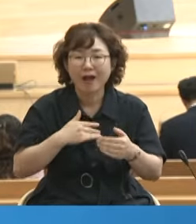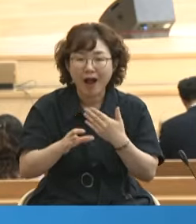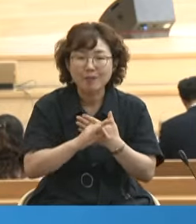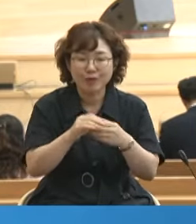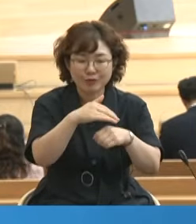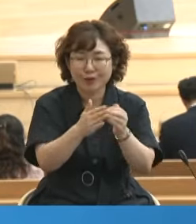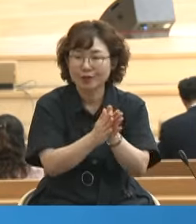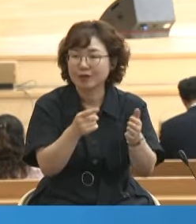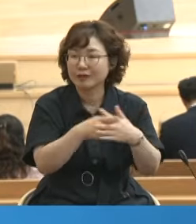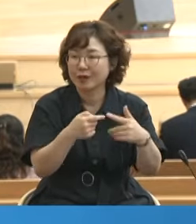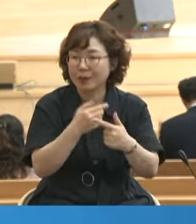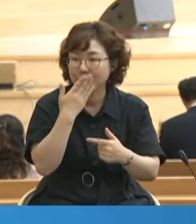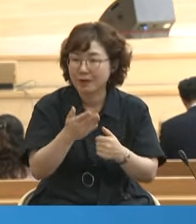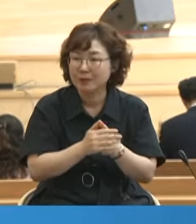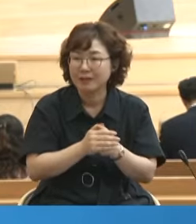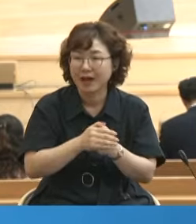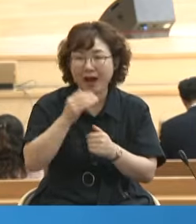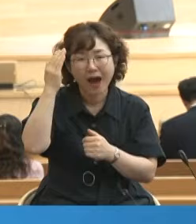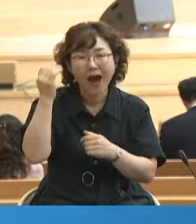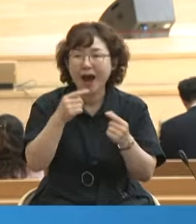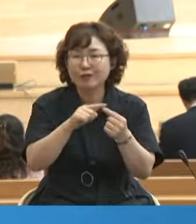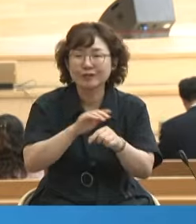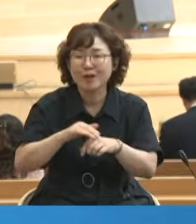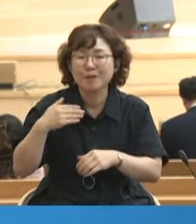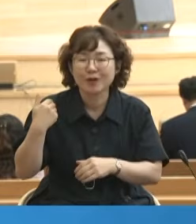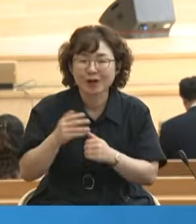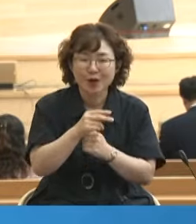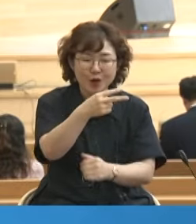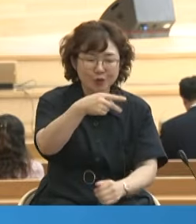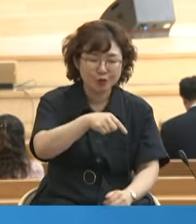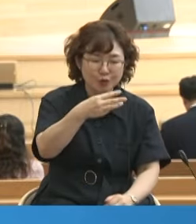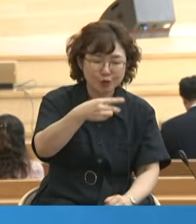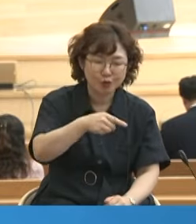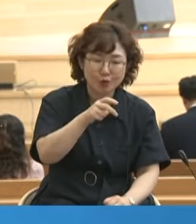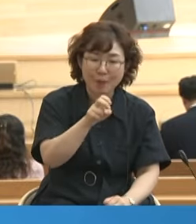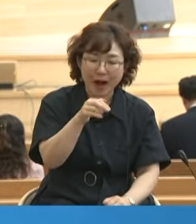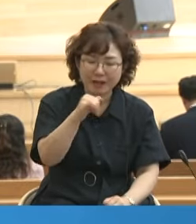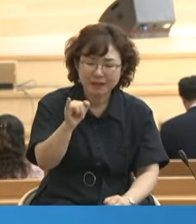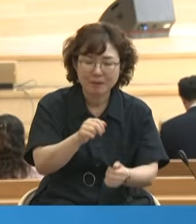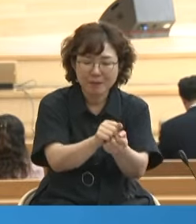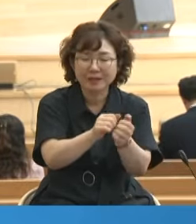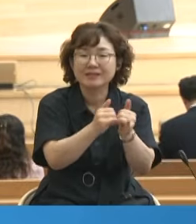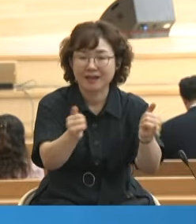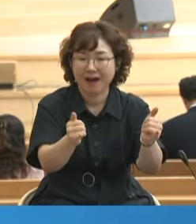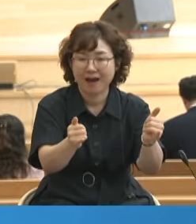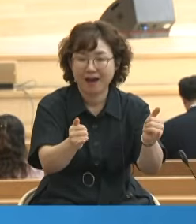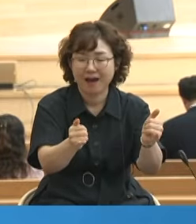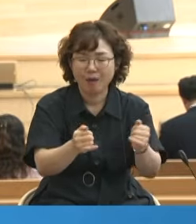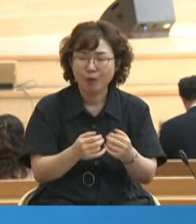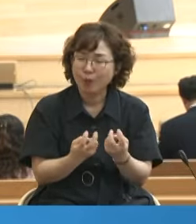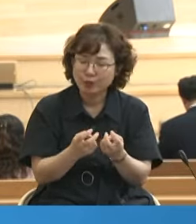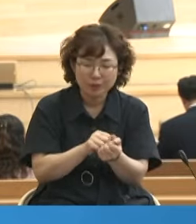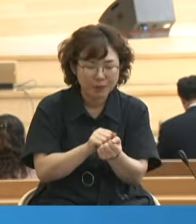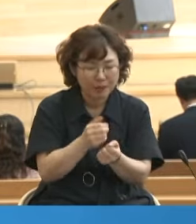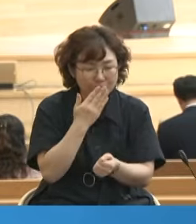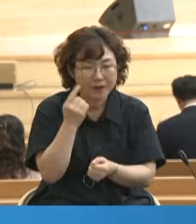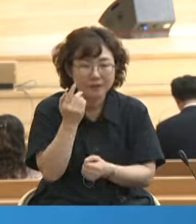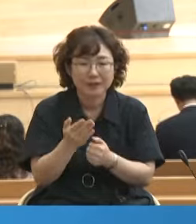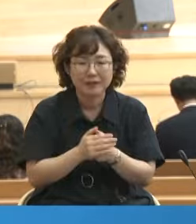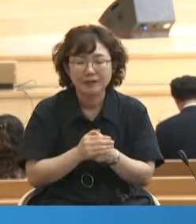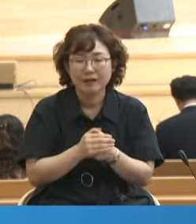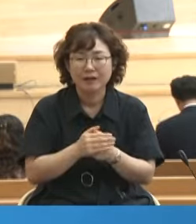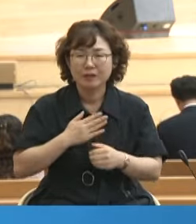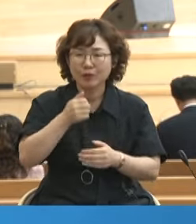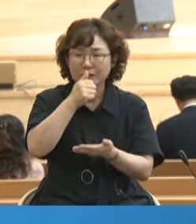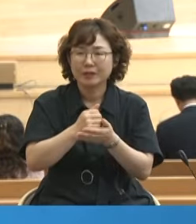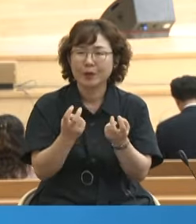성경을 이해를 해요. 우리가 한글을 잘 몰라. 두루마기를 빠는 자, 어떻게 빨 수 있어요? 우리